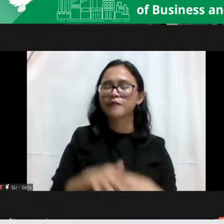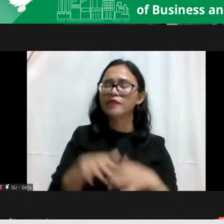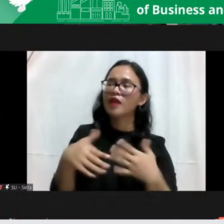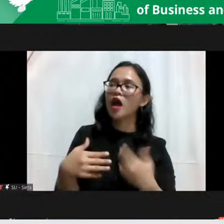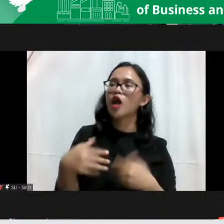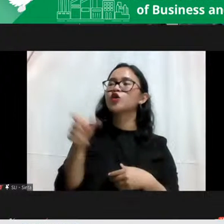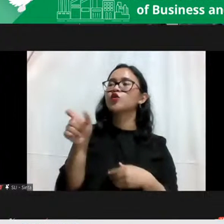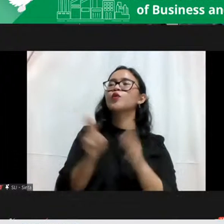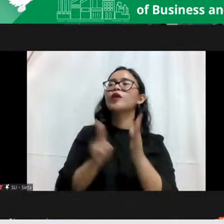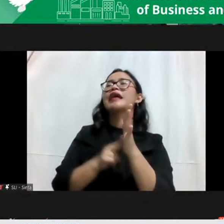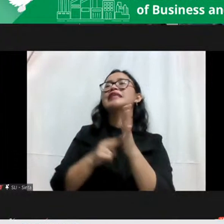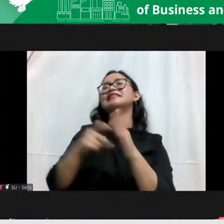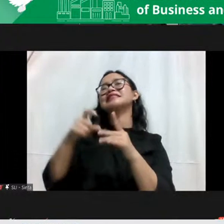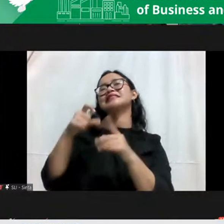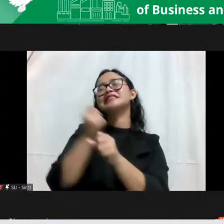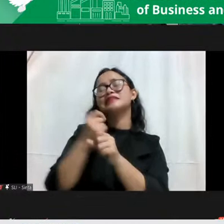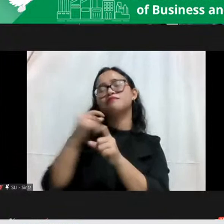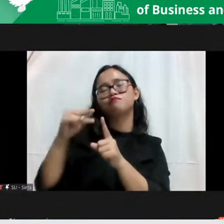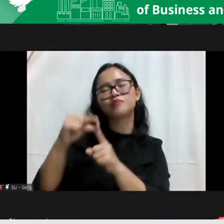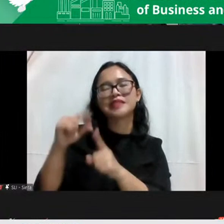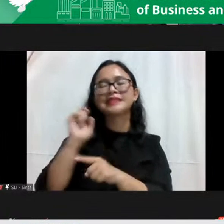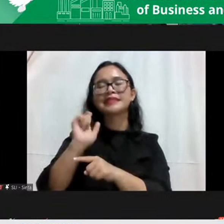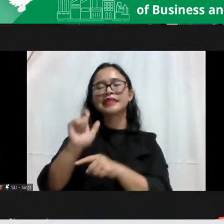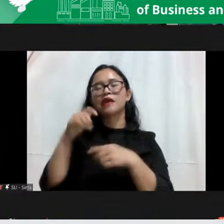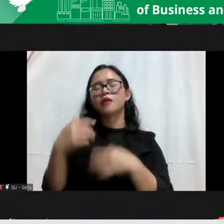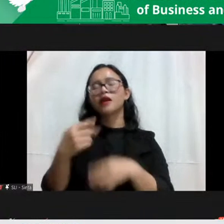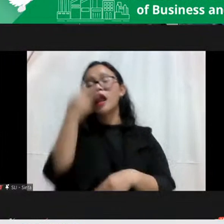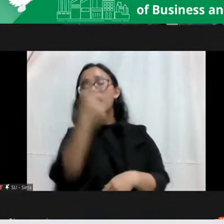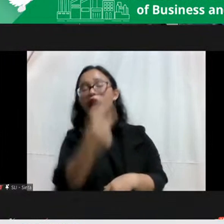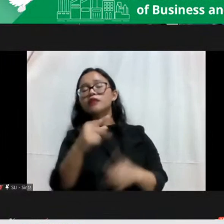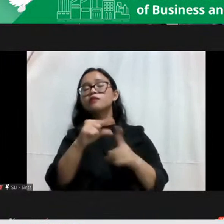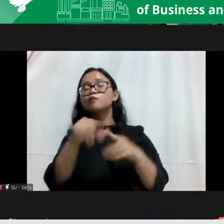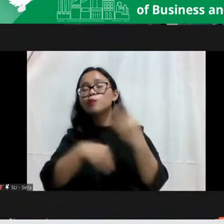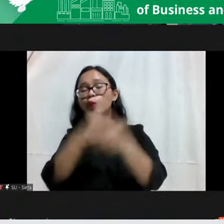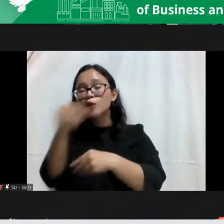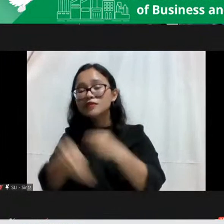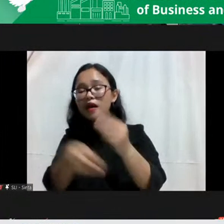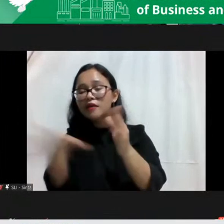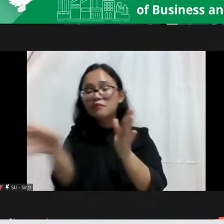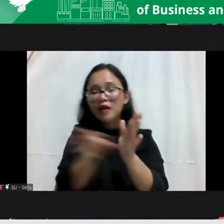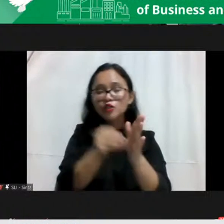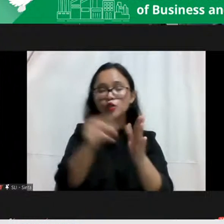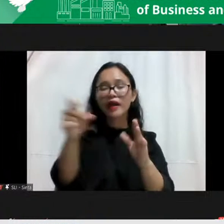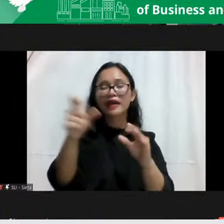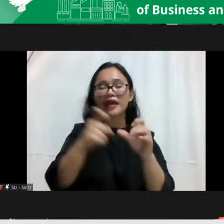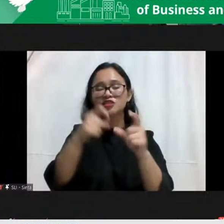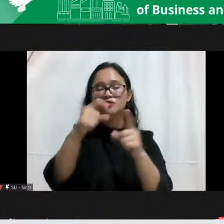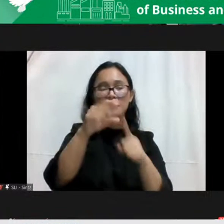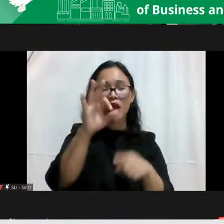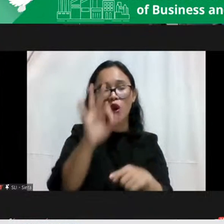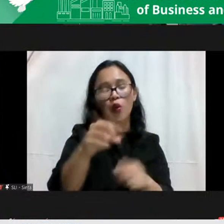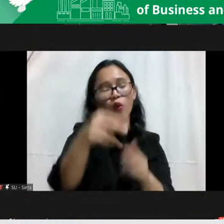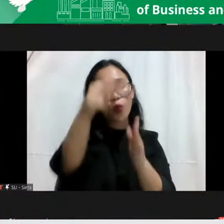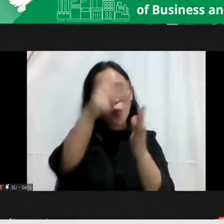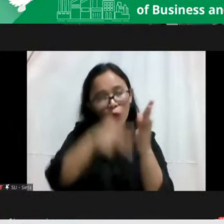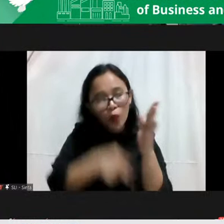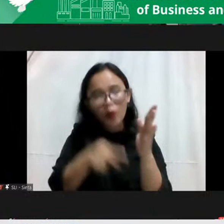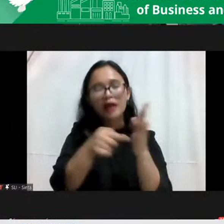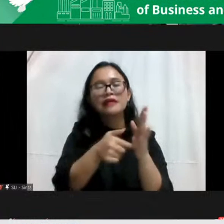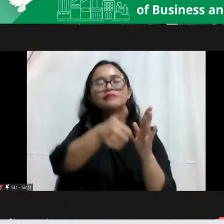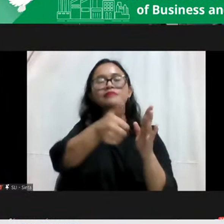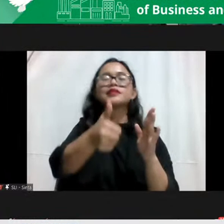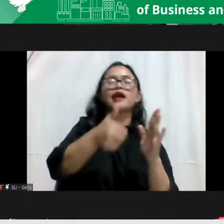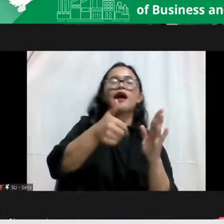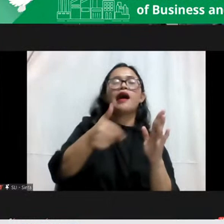bisa bagaimana caranya unjp bisa memastikan bahwa perusahaan-perusahaan yang ada di rspo itu melindungi hak-hak para